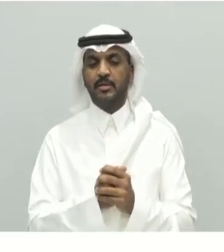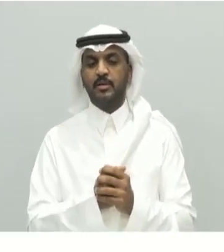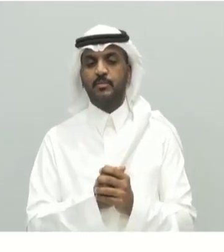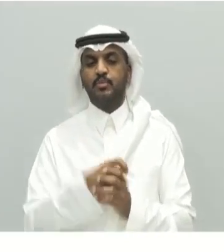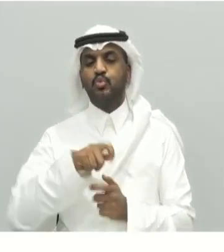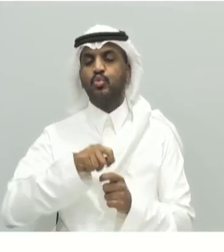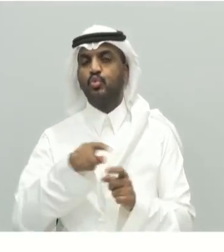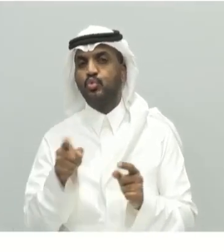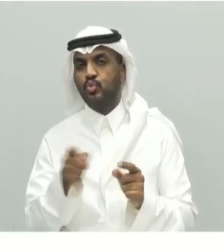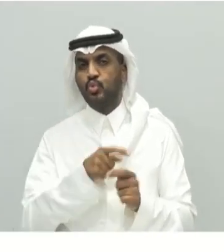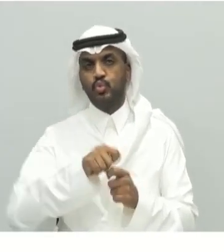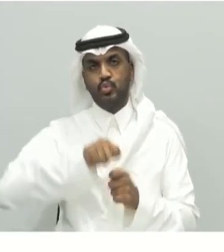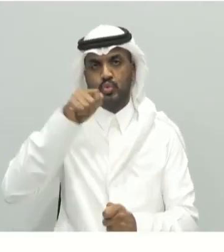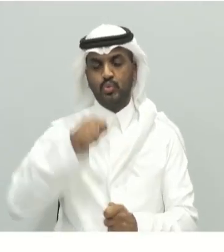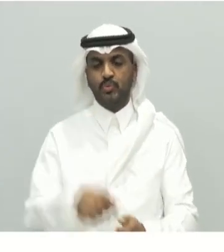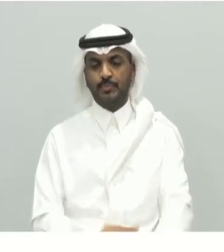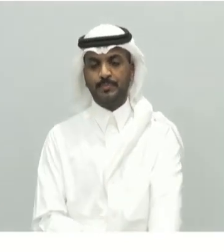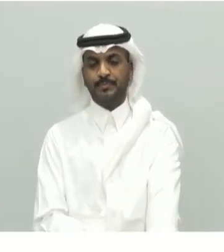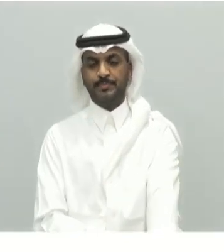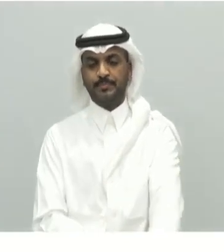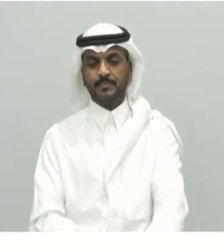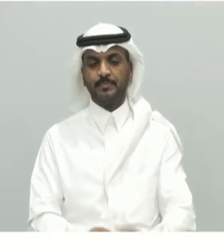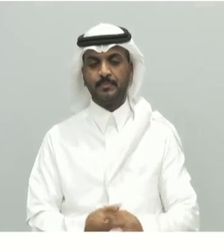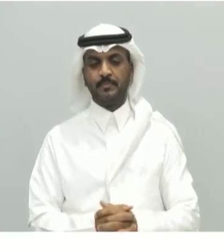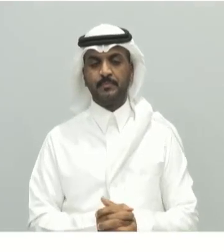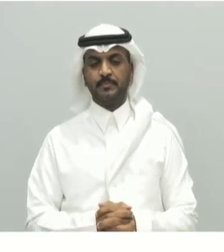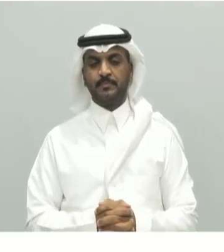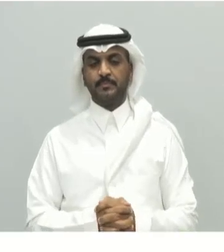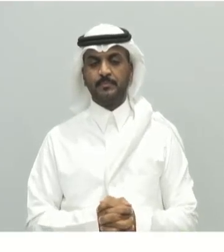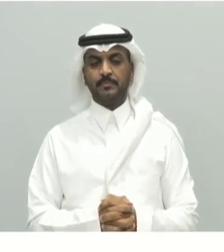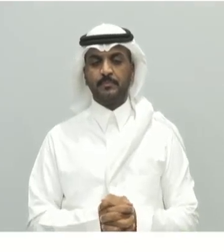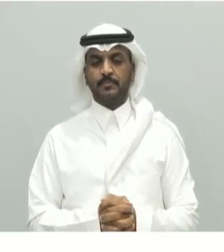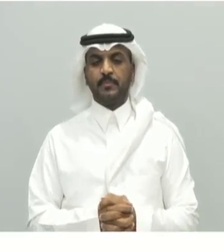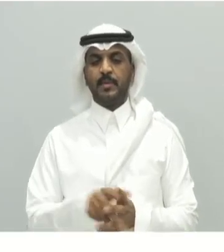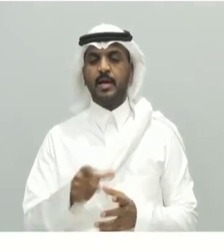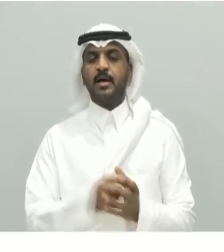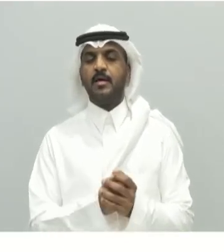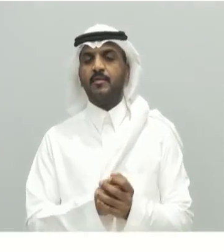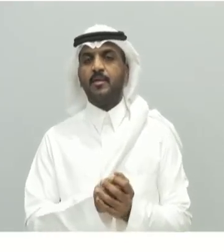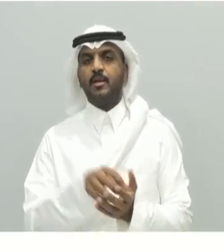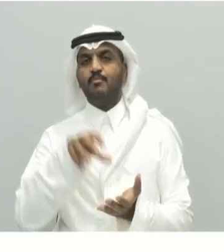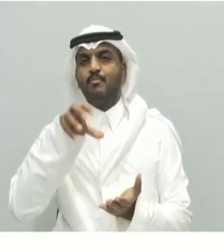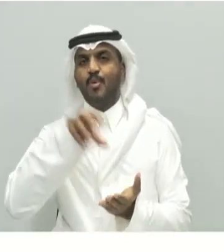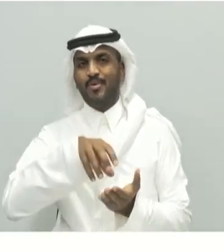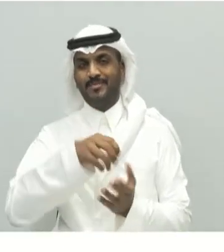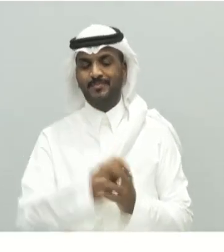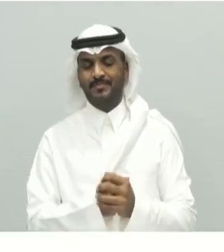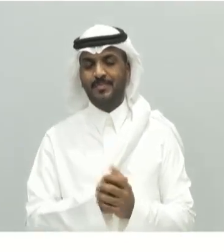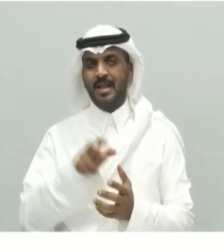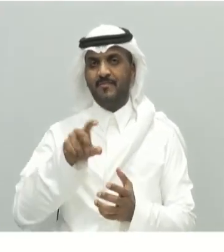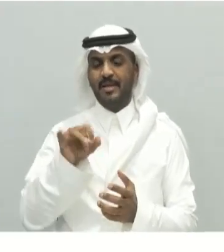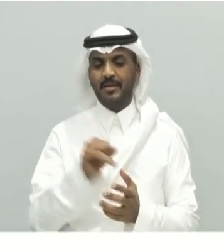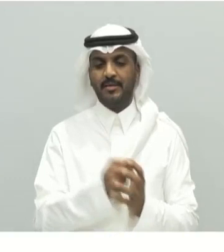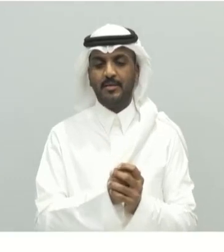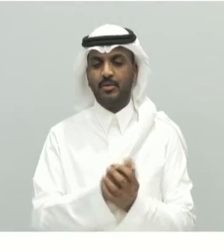21 درجه من خطوط الطول هذا الموقع الفلكي